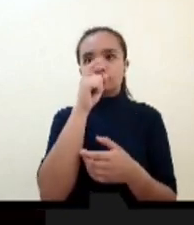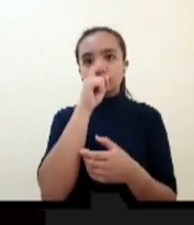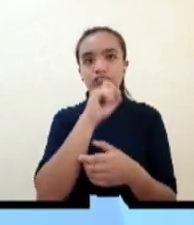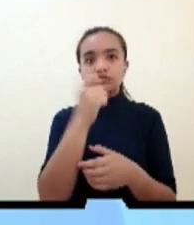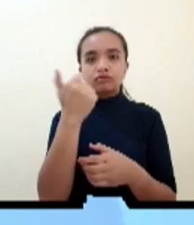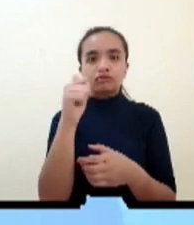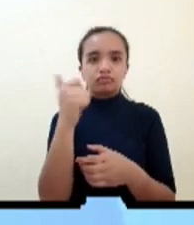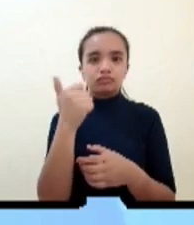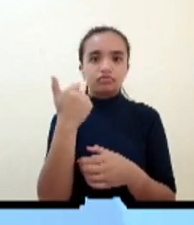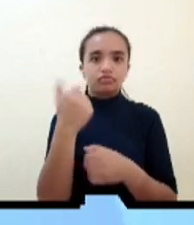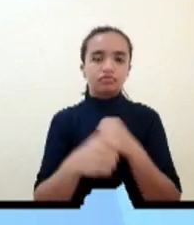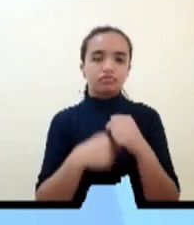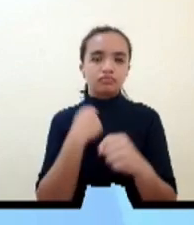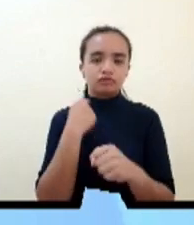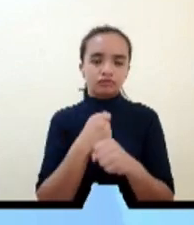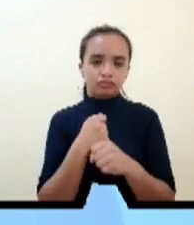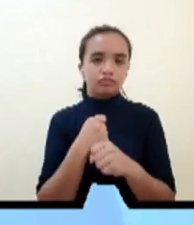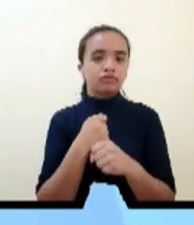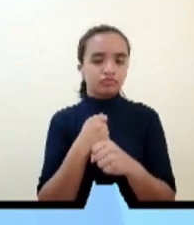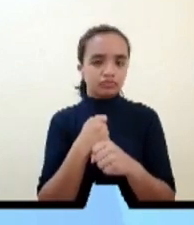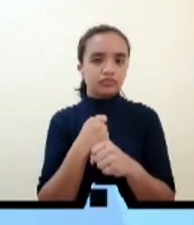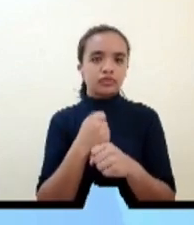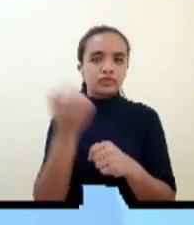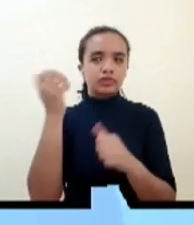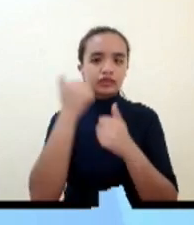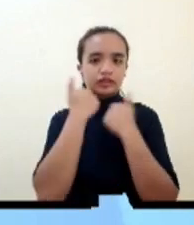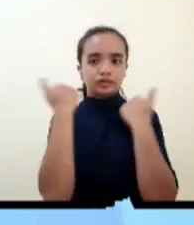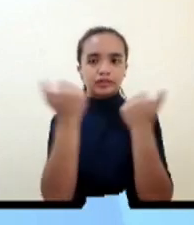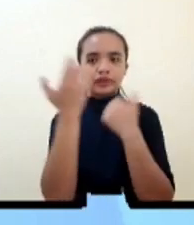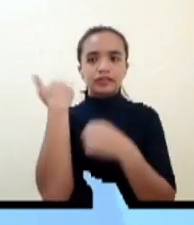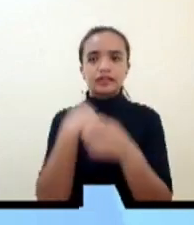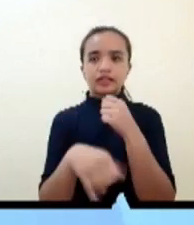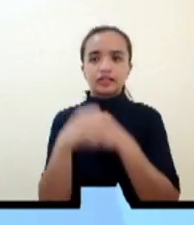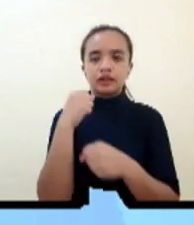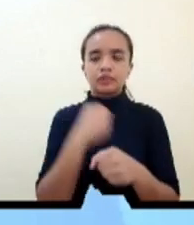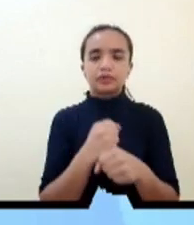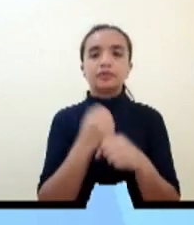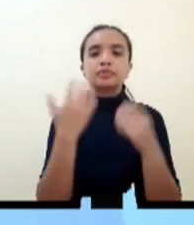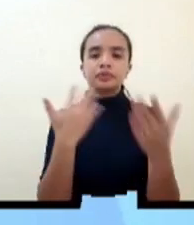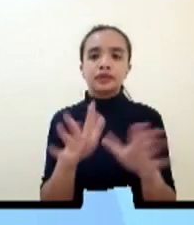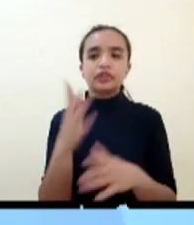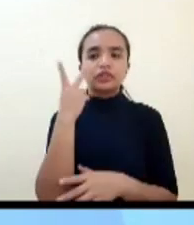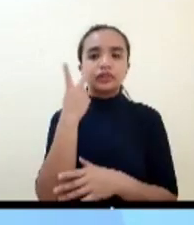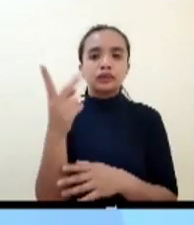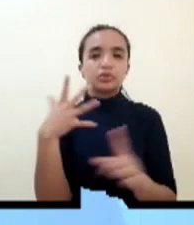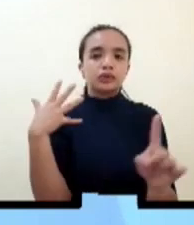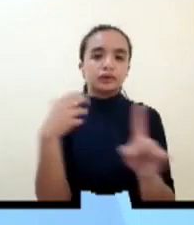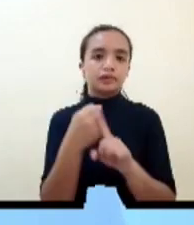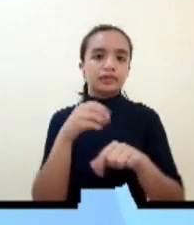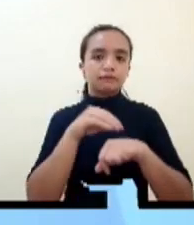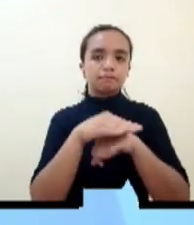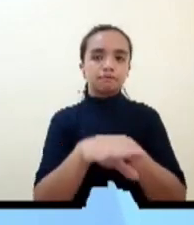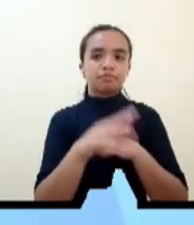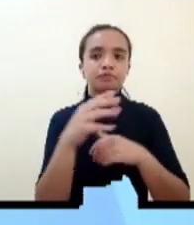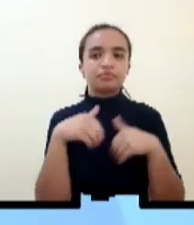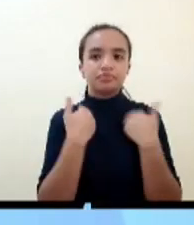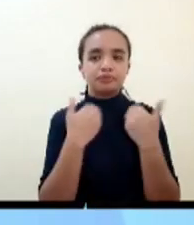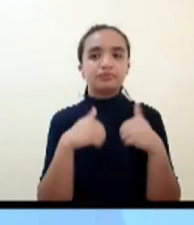Nag-celebrate kami ng 10 years anniversary last year. At nakikita rin namin yung impact, no, sa ating mga kabataan